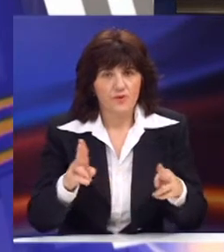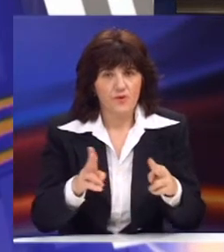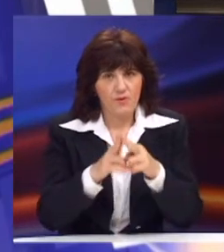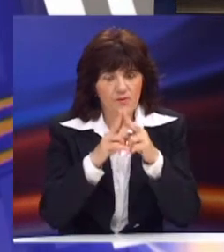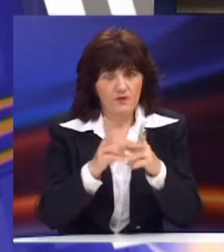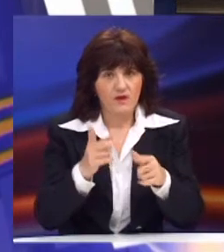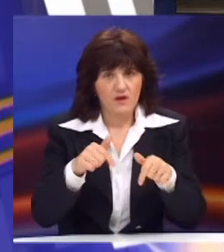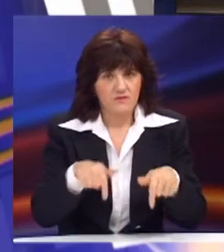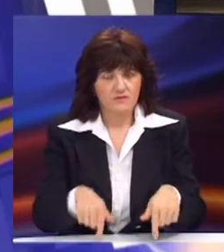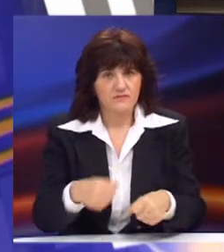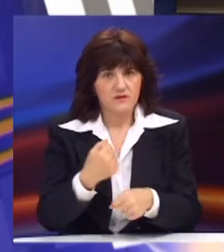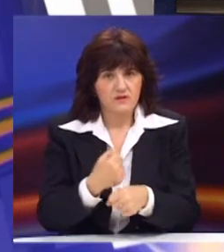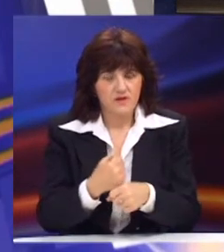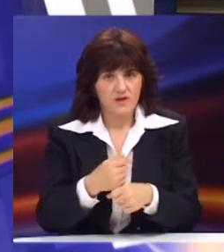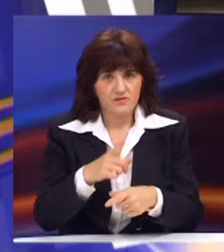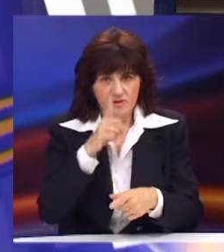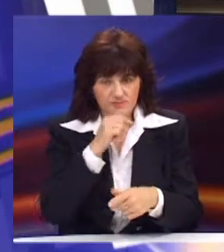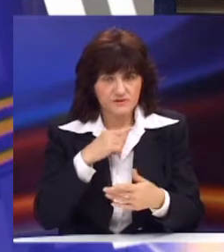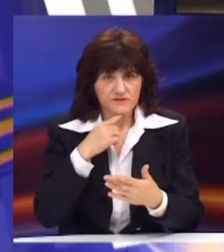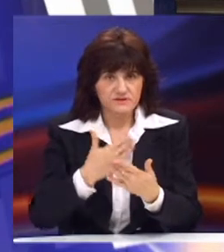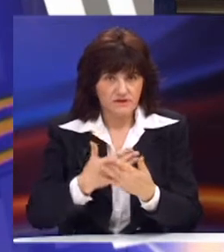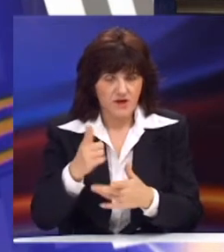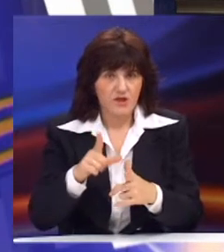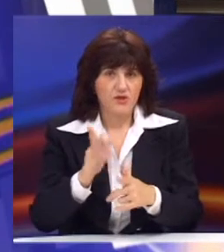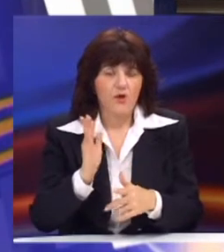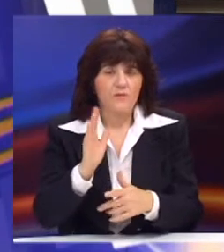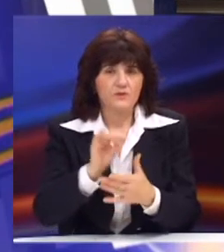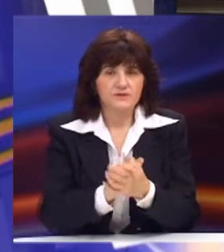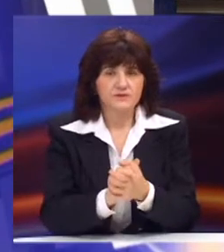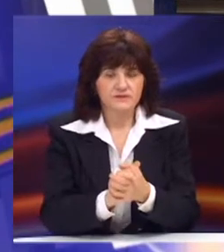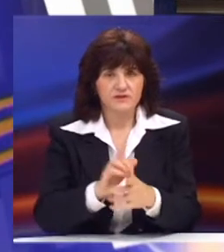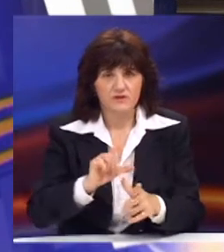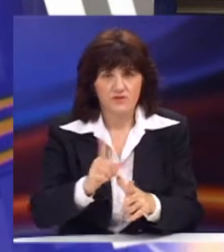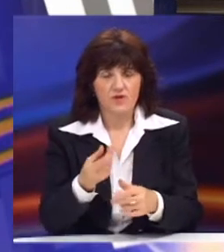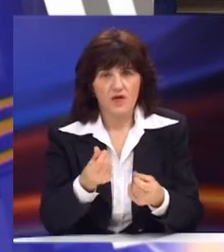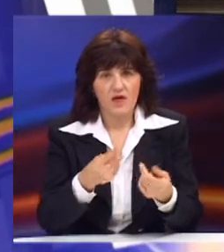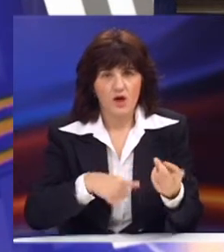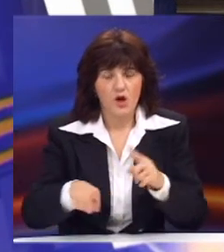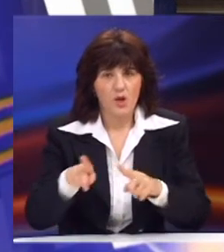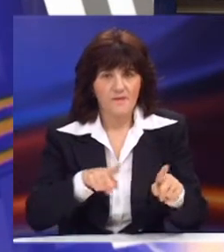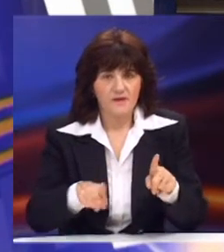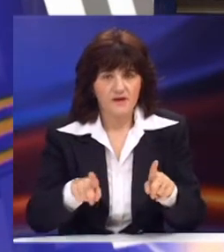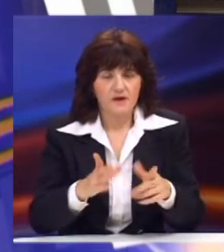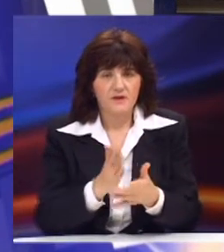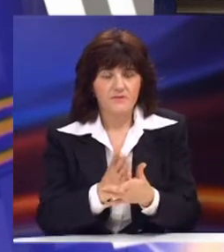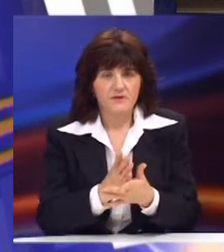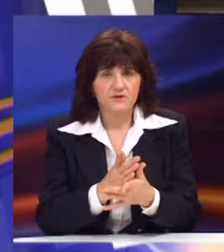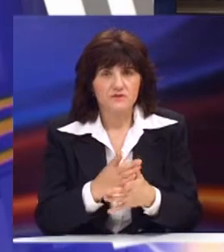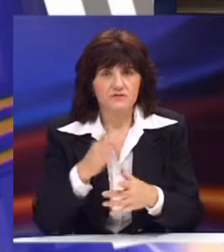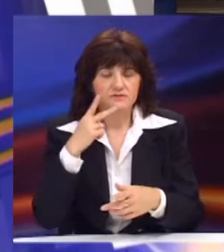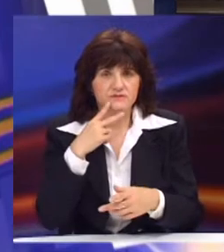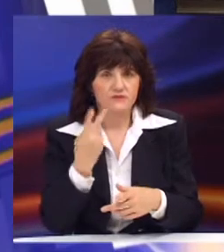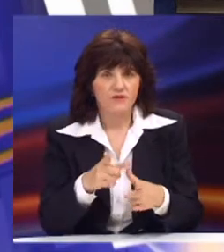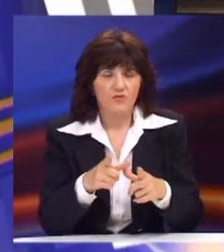se upoznaju sa radom lokalne samouprave, a bilo je reči o budućoj saradnji na polju ekonomije. Poseta je organizovana u